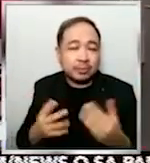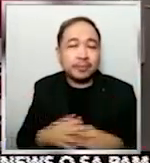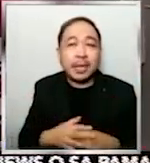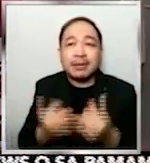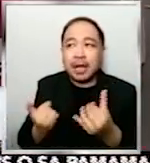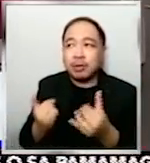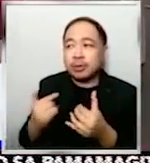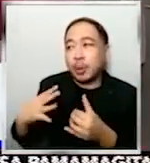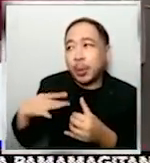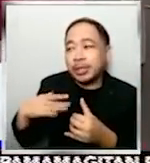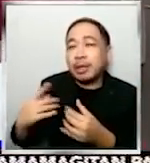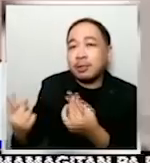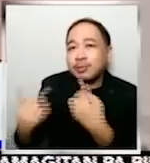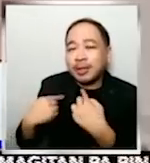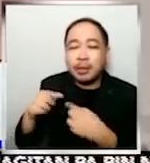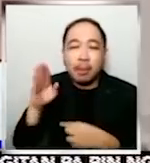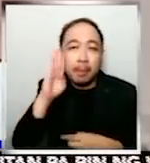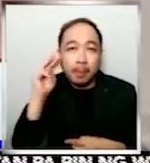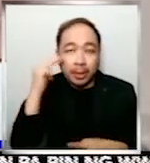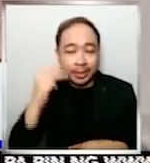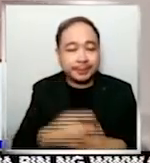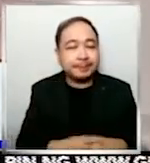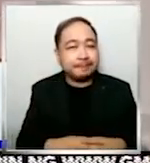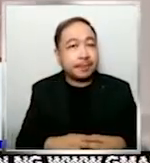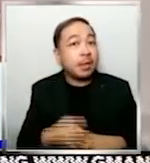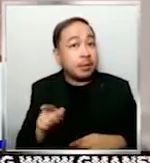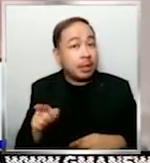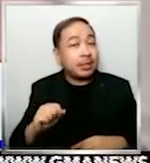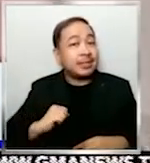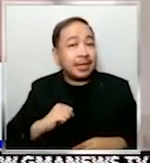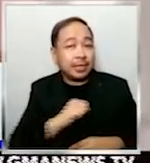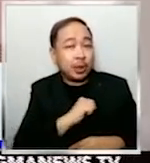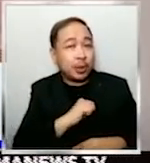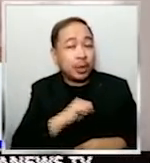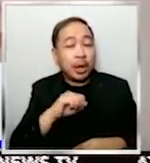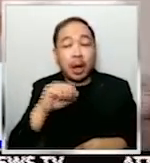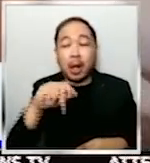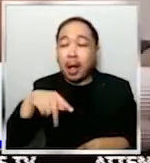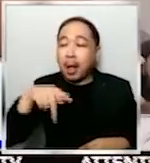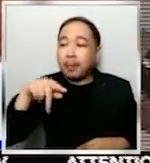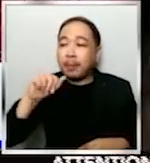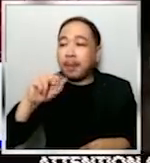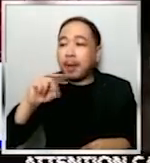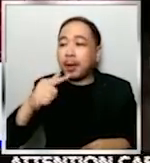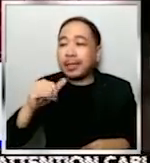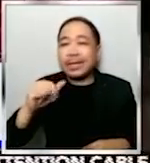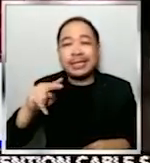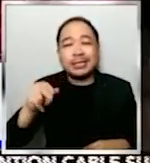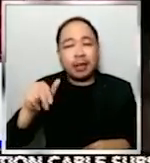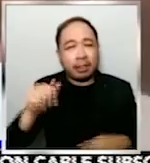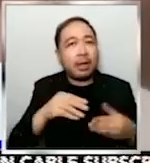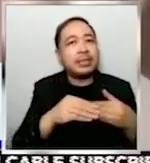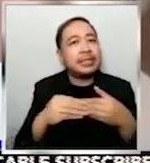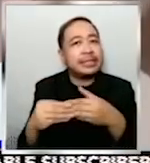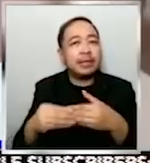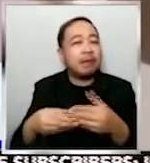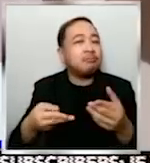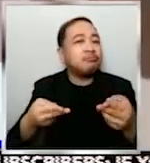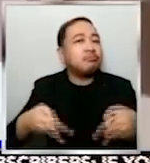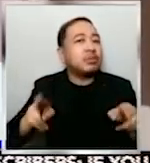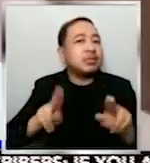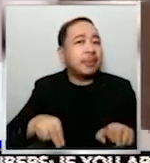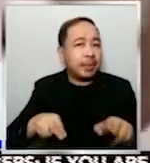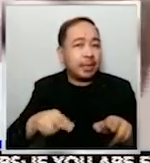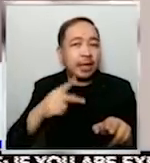Si Senator Kiko Pangilinan, pinangunahan ng pagpirma ng covenant kasama ang mga labor leaders para isulong ang mga issue sa